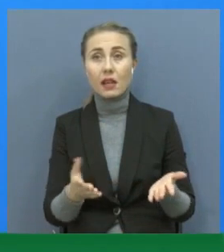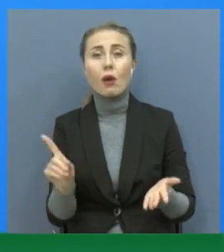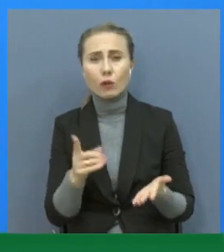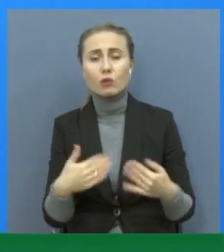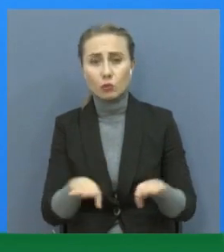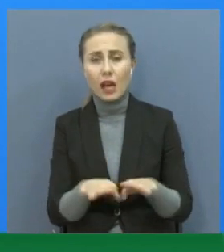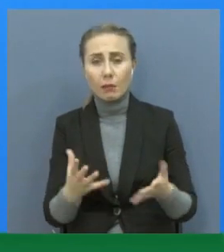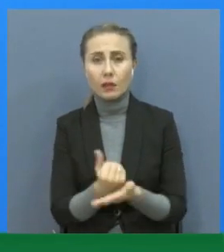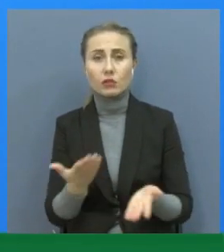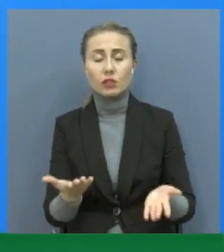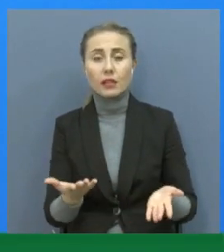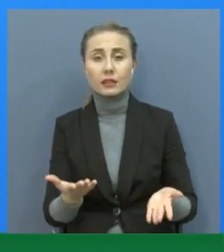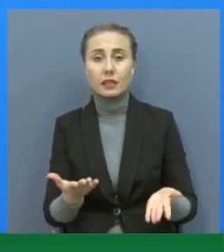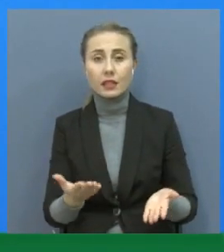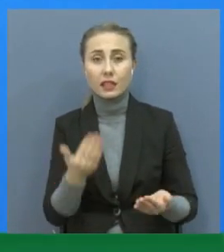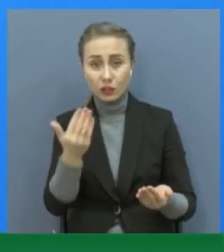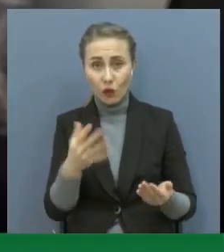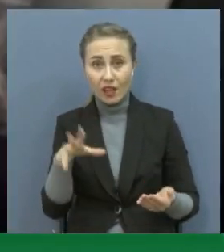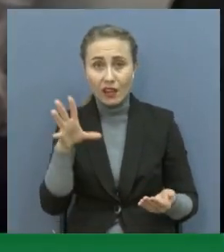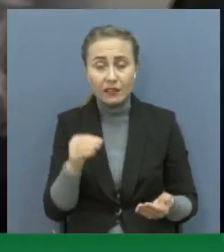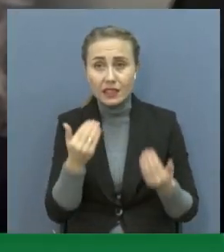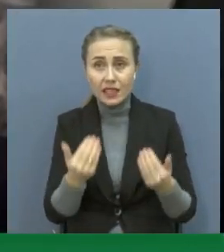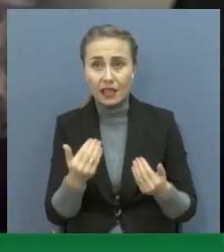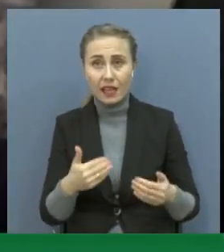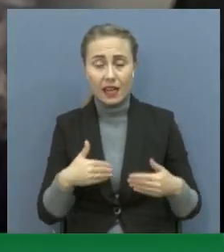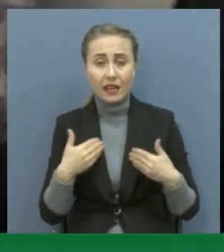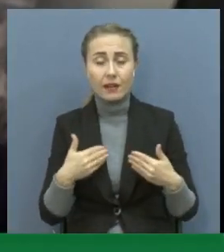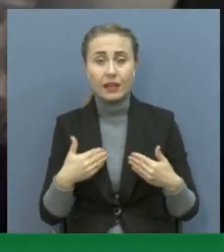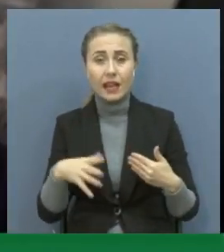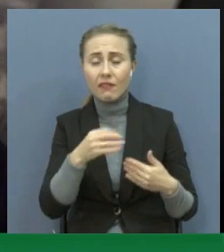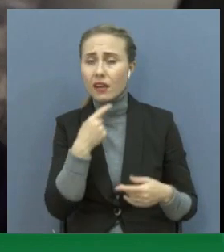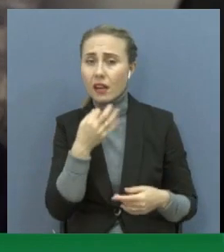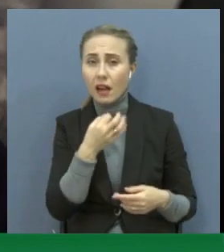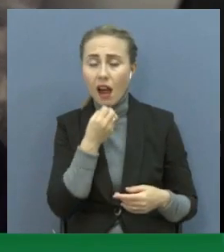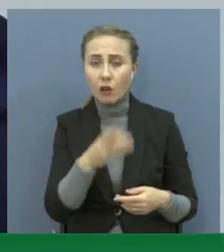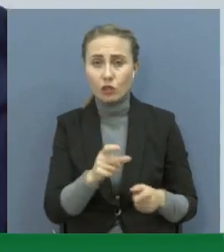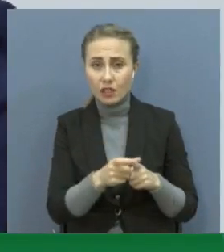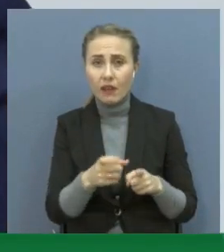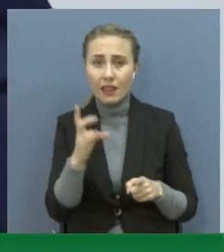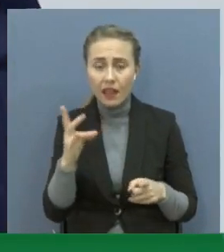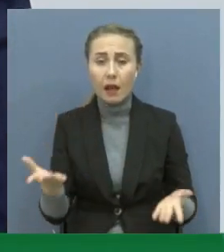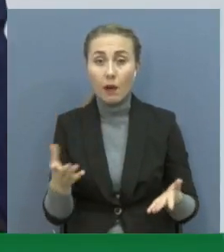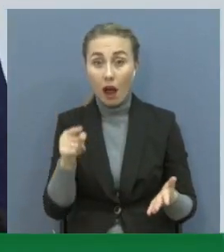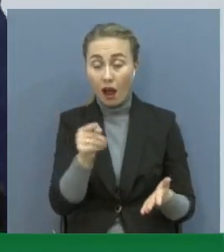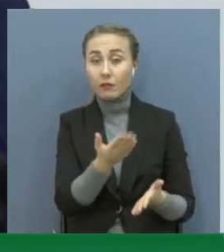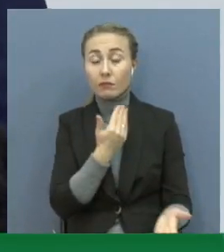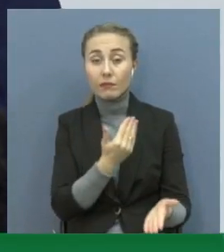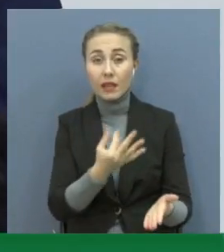так вот получается? Нурлан Владимирович, сегодня же вас схвалили мы целый день. Ну, ноябрь, а эти месяца?